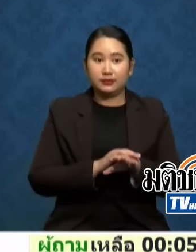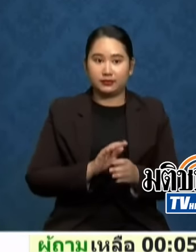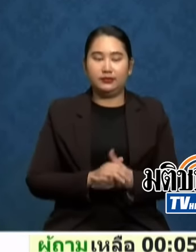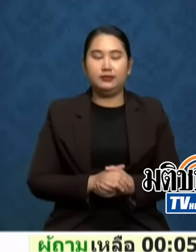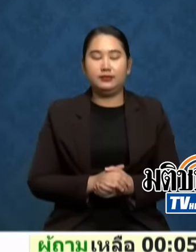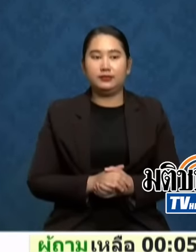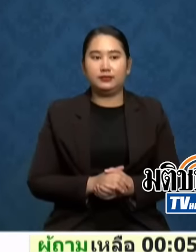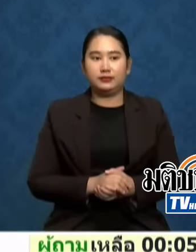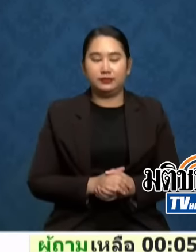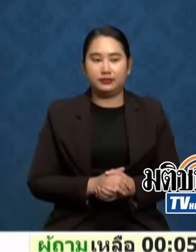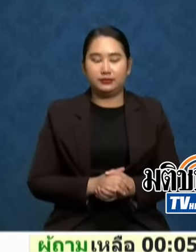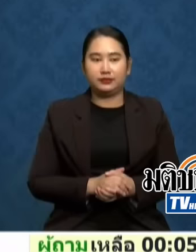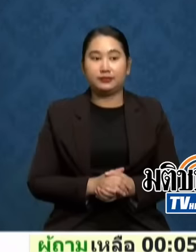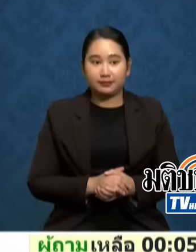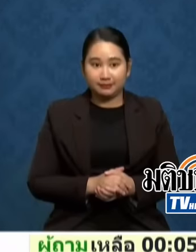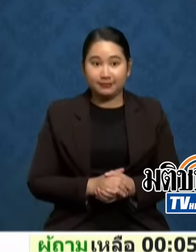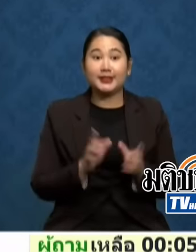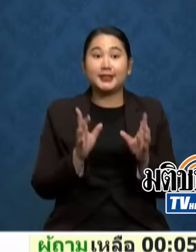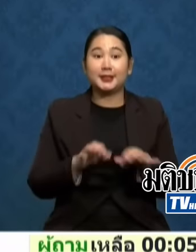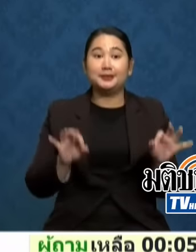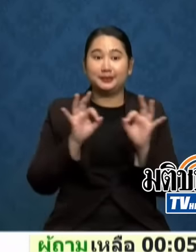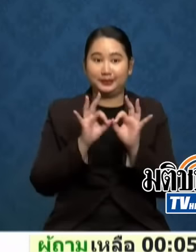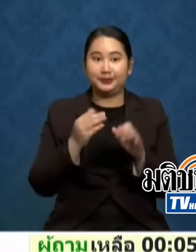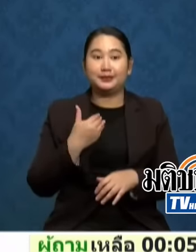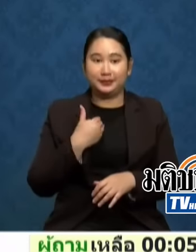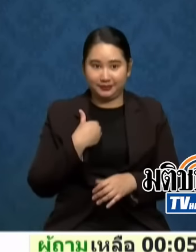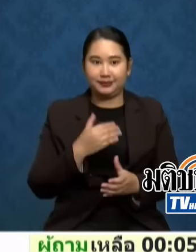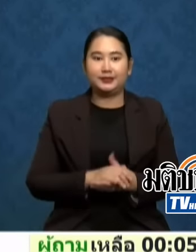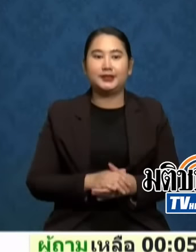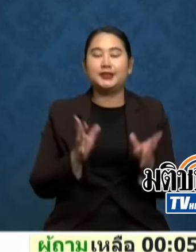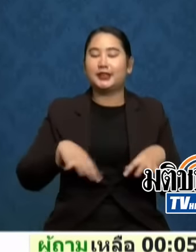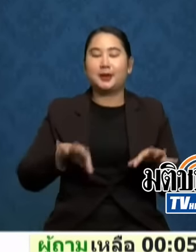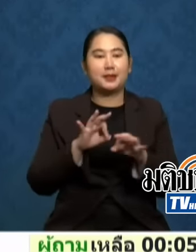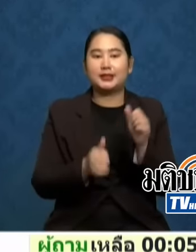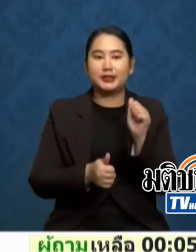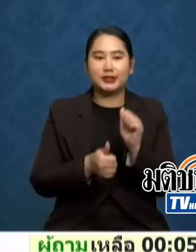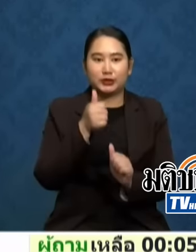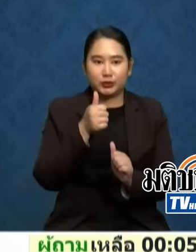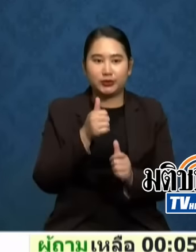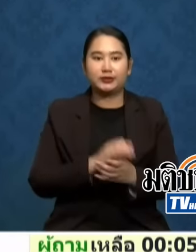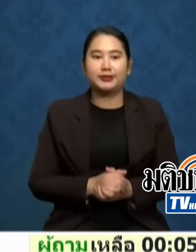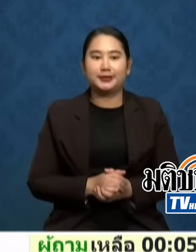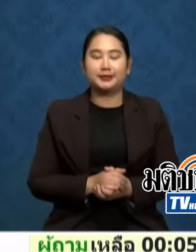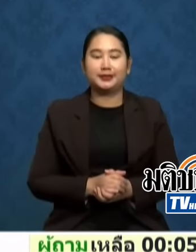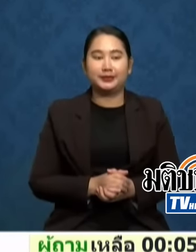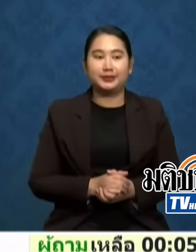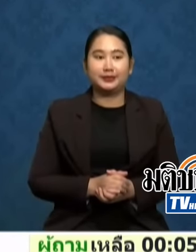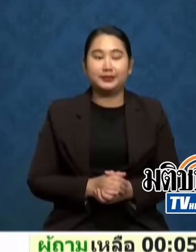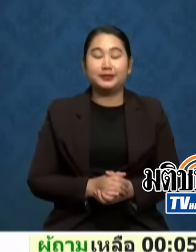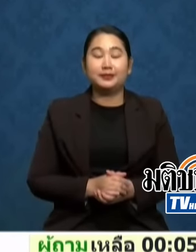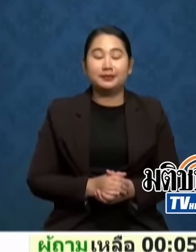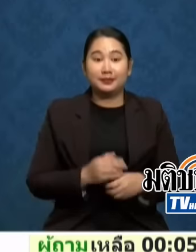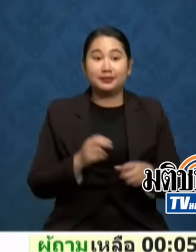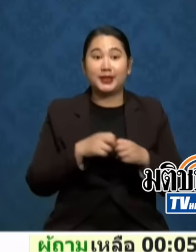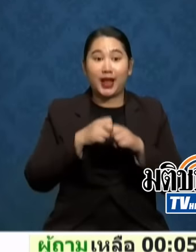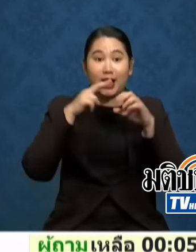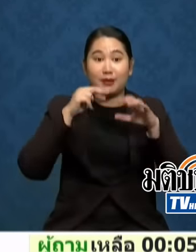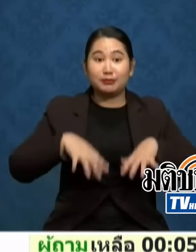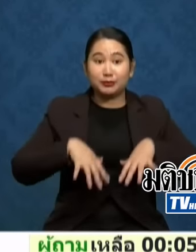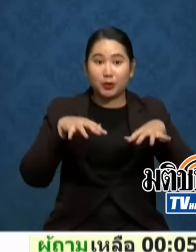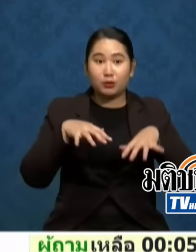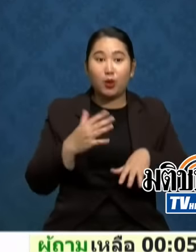เป็นเรื่องที่มีความสำคัญที่สุดนะครับถ้าเราได้รู้ว่าภัยมันจะเกิดมีเวลา